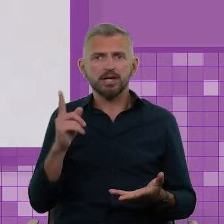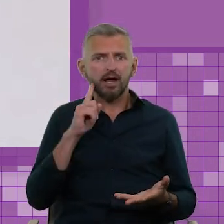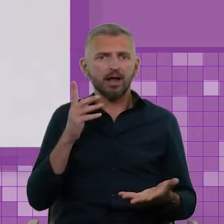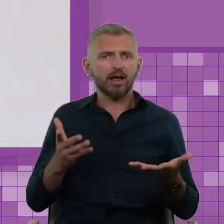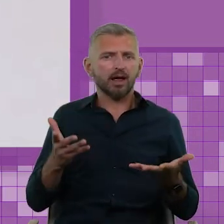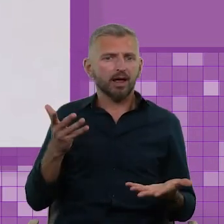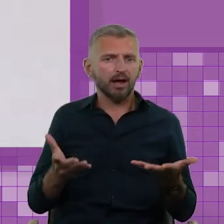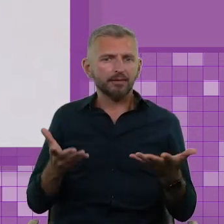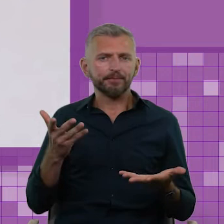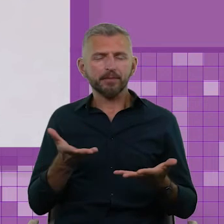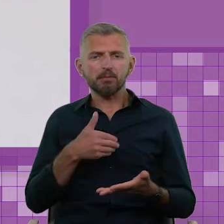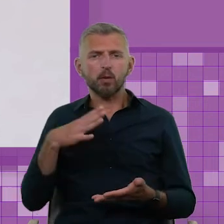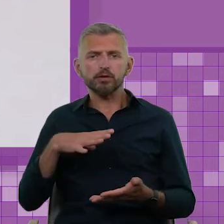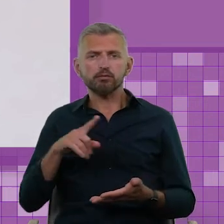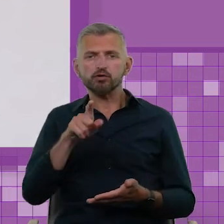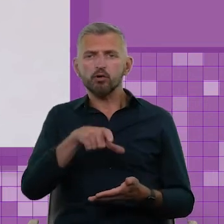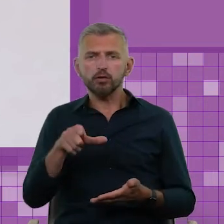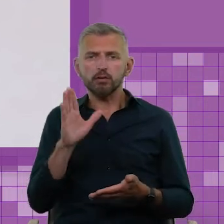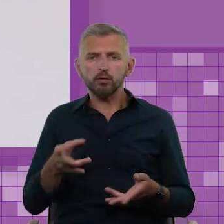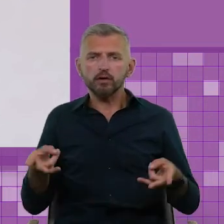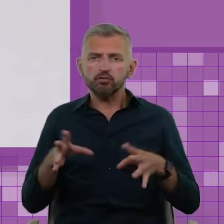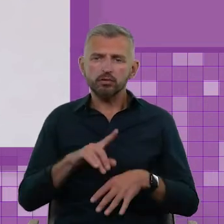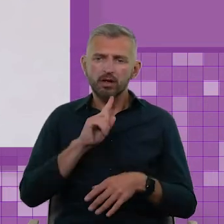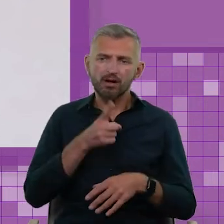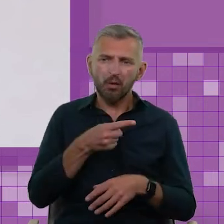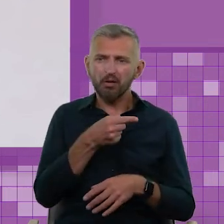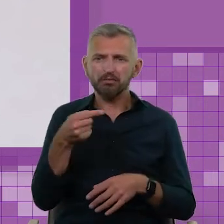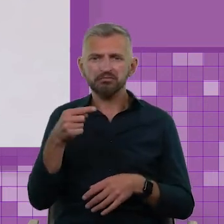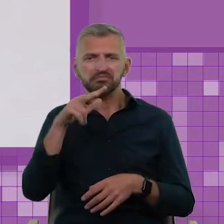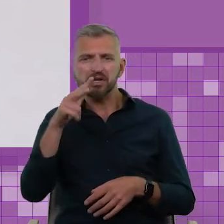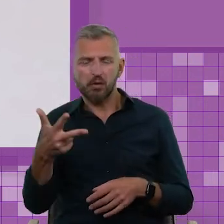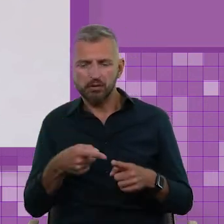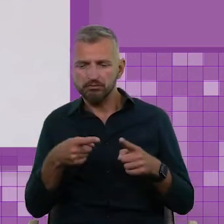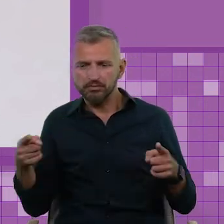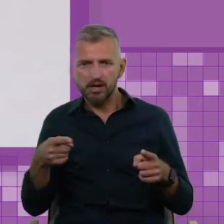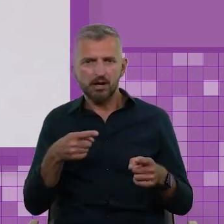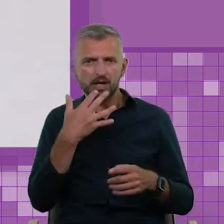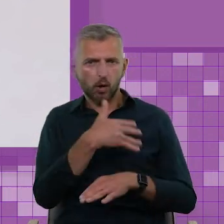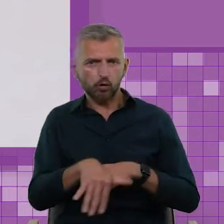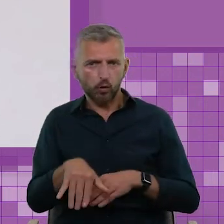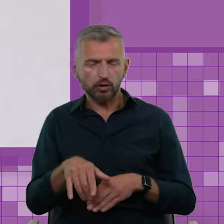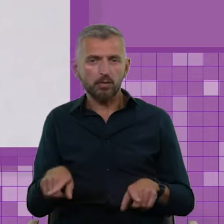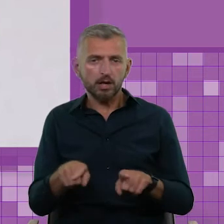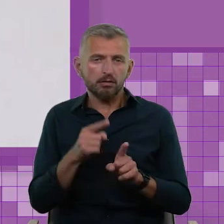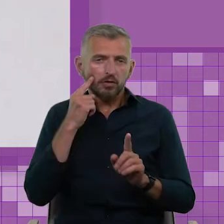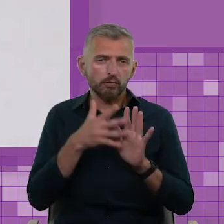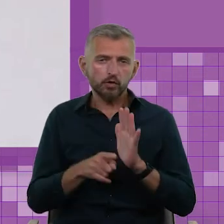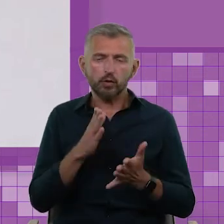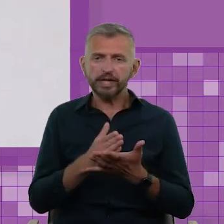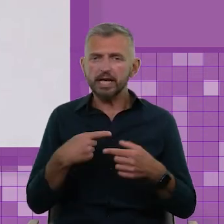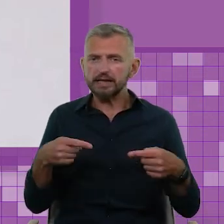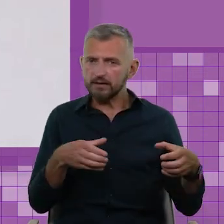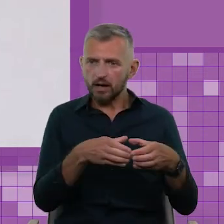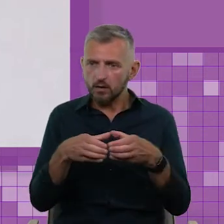що люди будуть залишатися від року до трьох за кордоном. І відповідно таким чином, розуміючи, що є різні категорії,